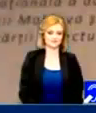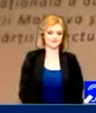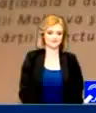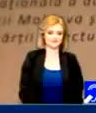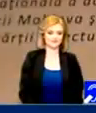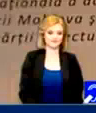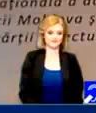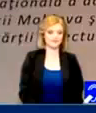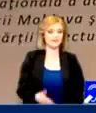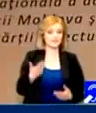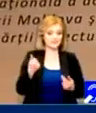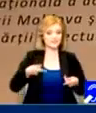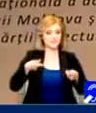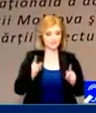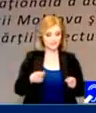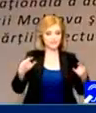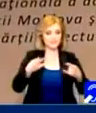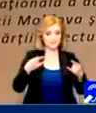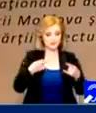Da, într-adevăr, TVR Moldova